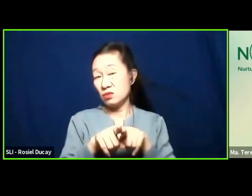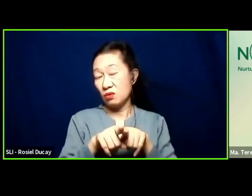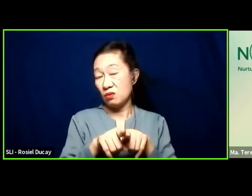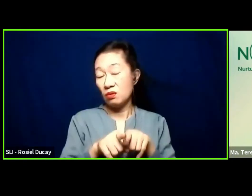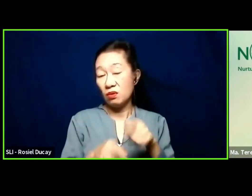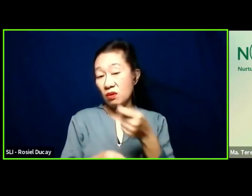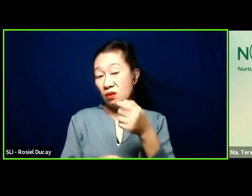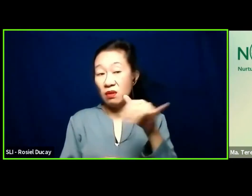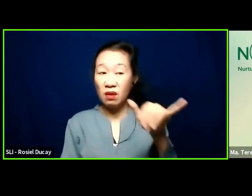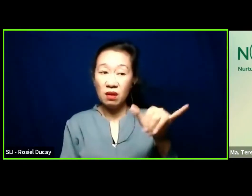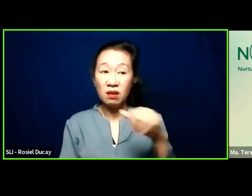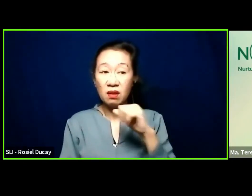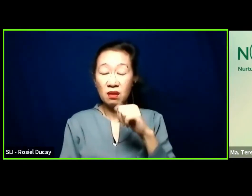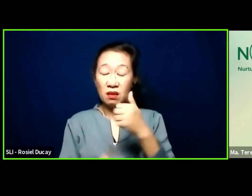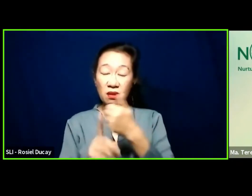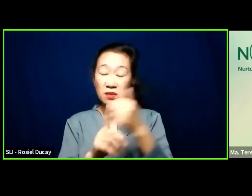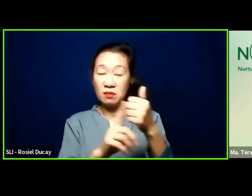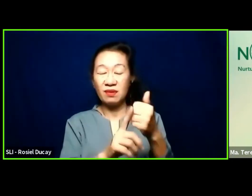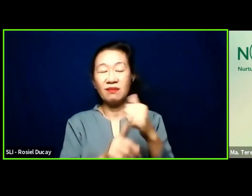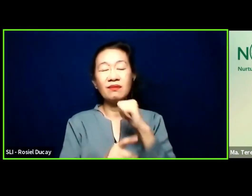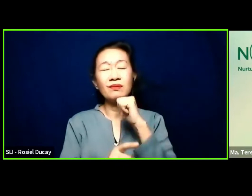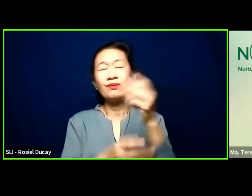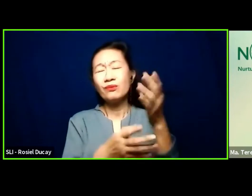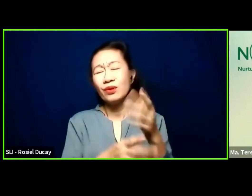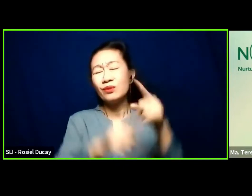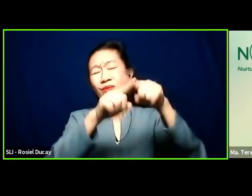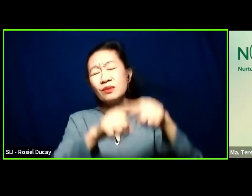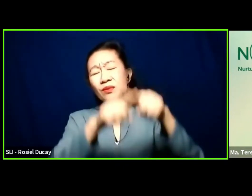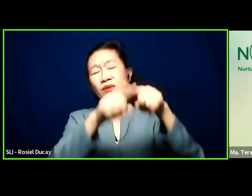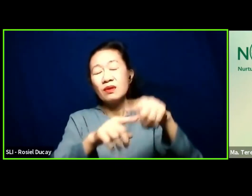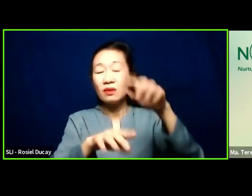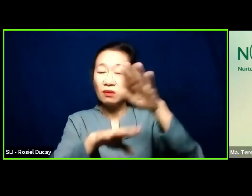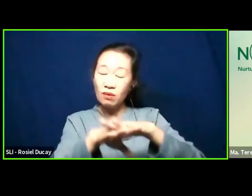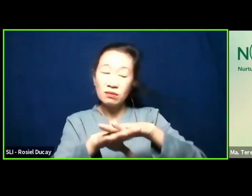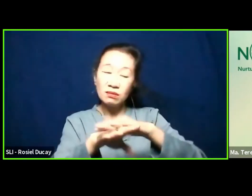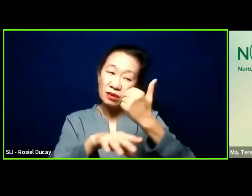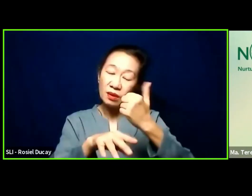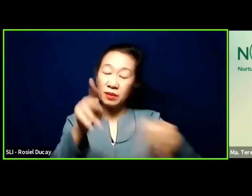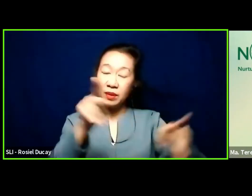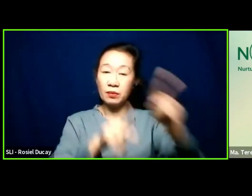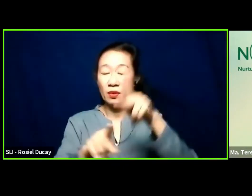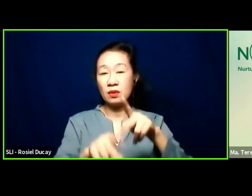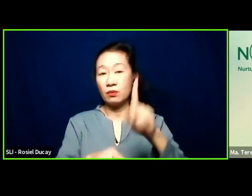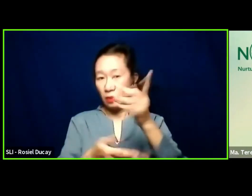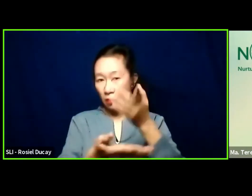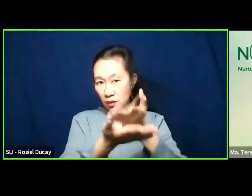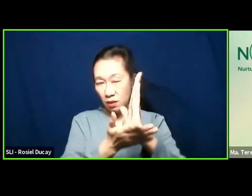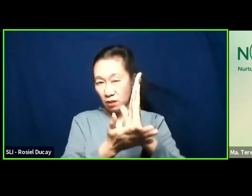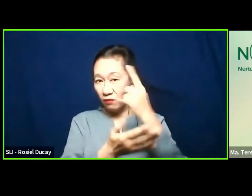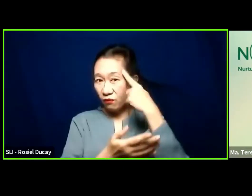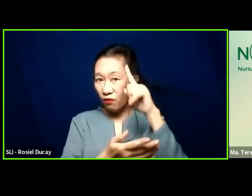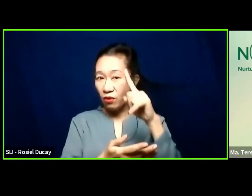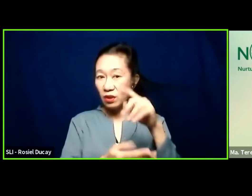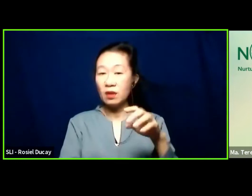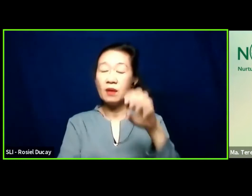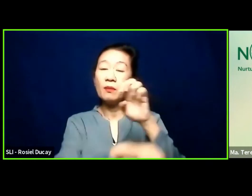sila mismo ayaw nilang maging forever dependent on other people. So nga isa sa karapatan nila itong sa